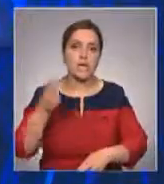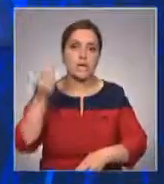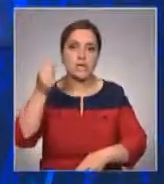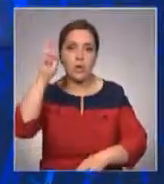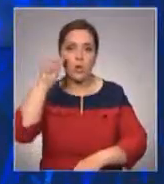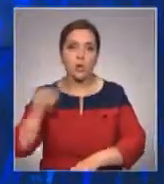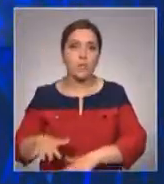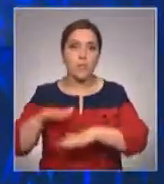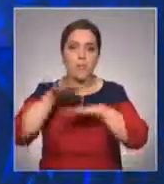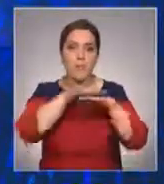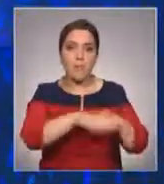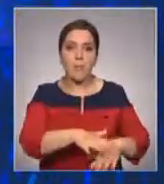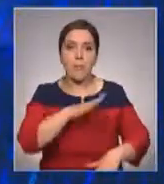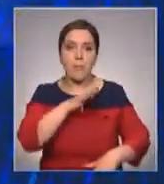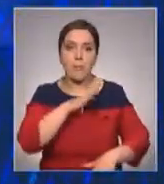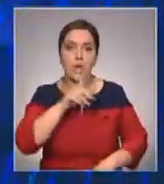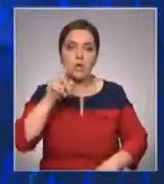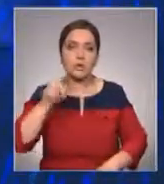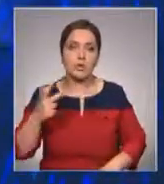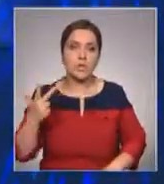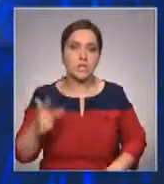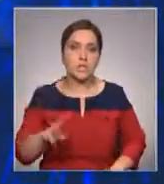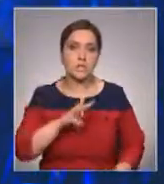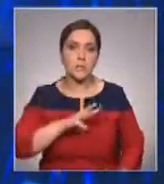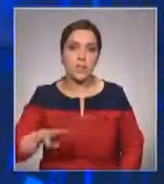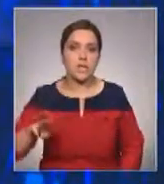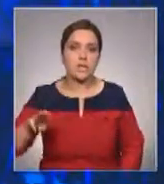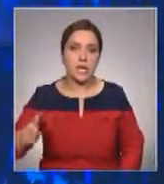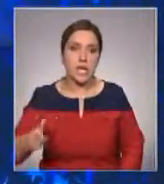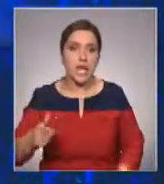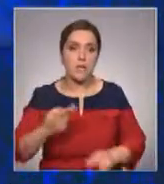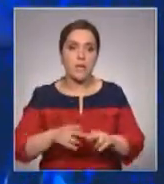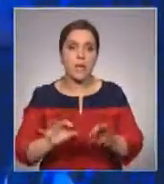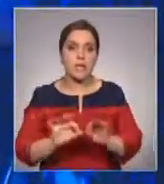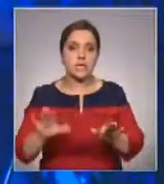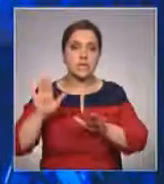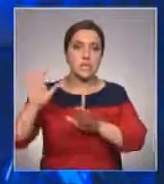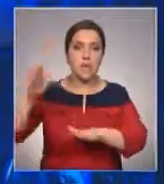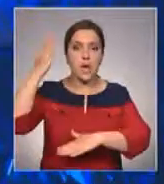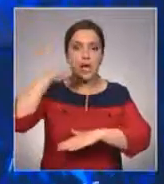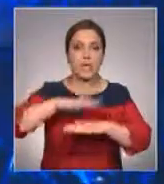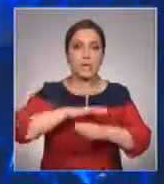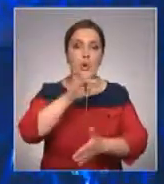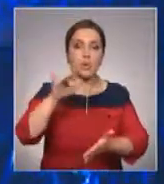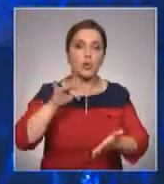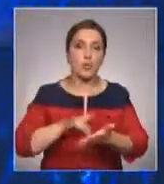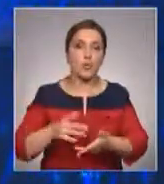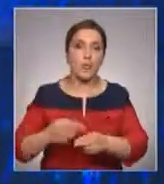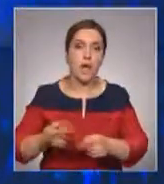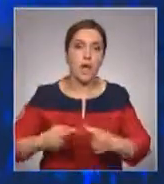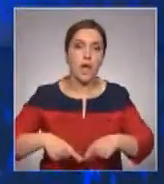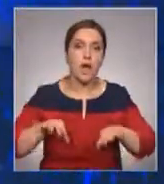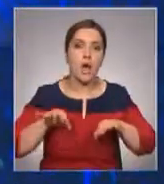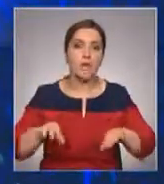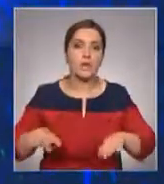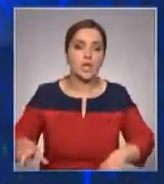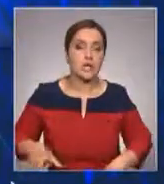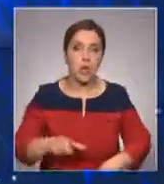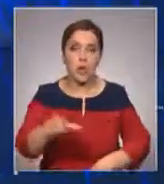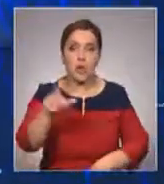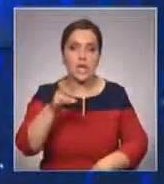бюджета Павлодара было выделено около 130 миллионов тенге. Однако, по словам заместителя акима города, этот участок автодороги